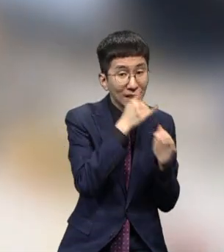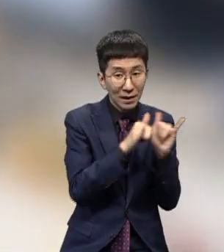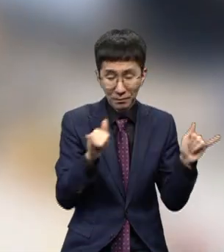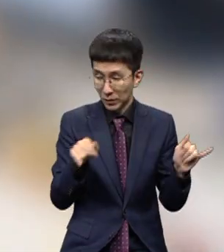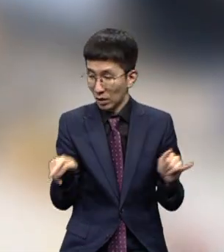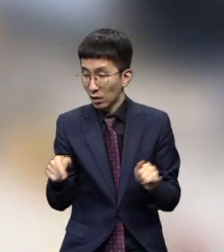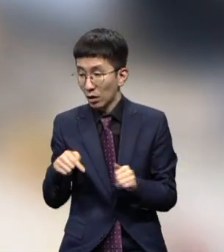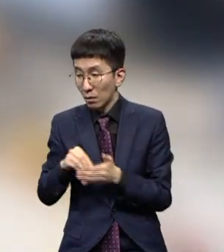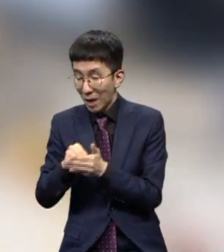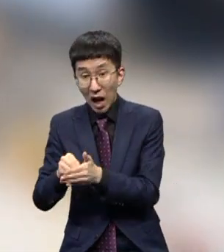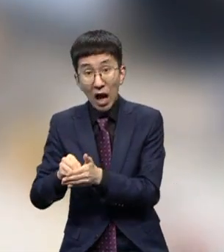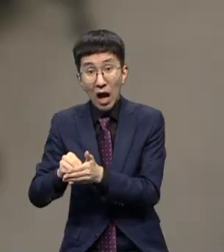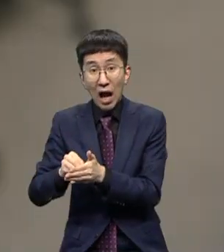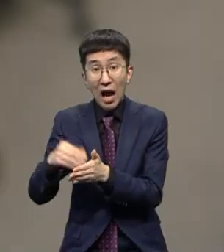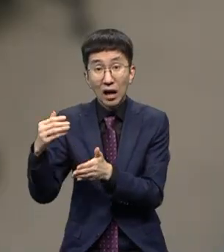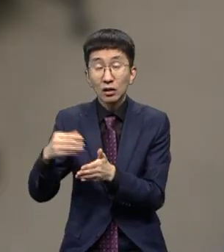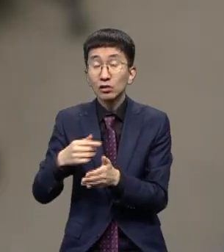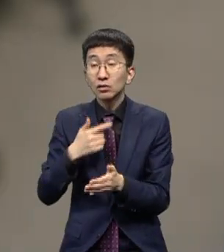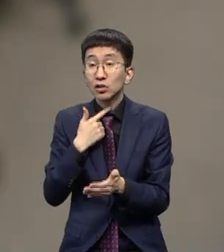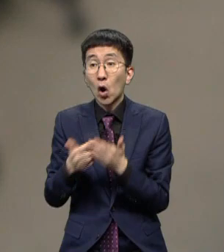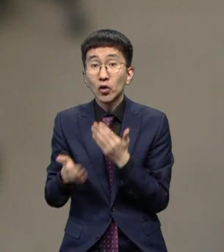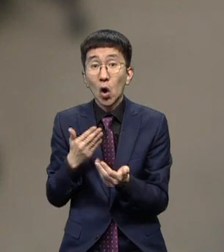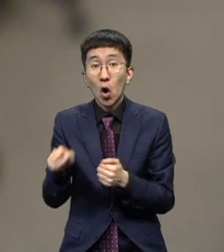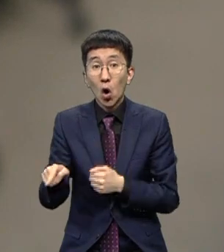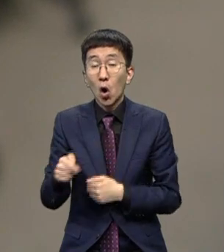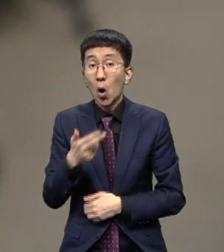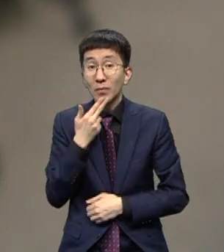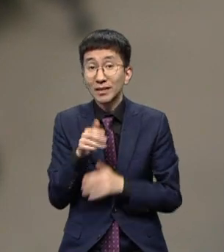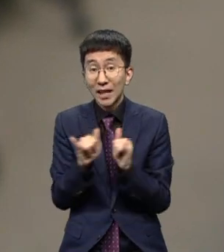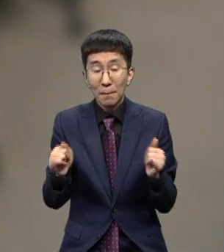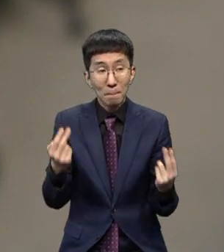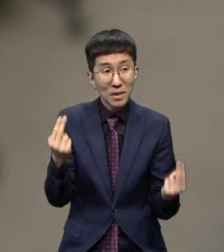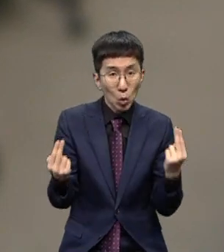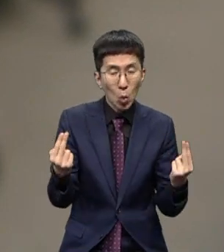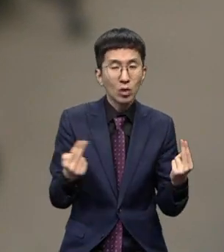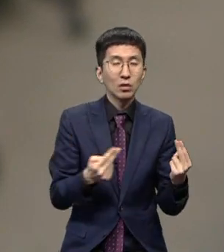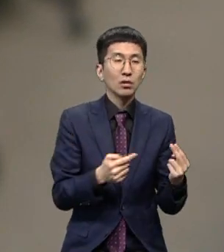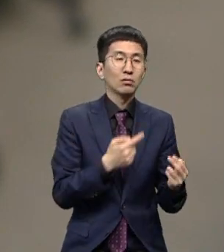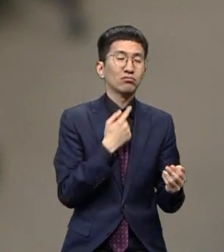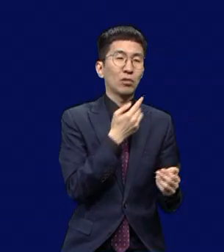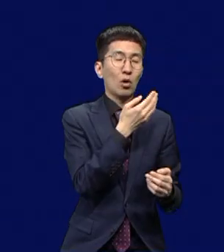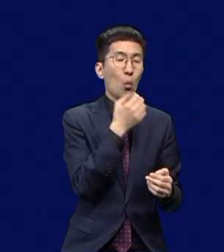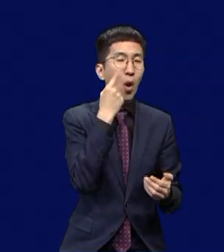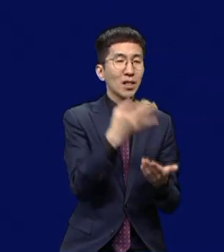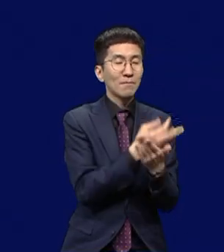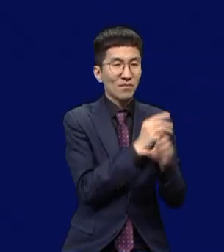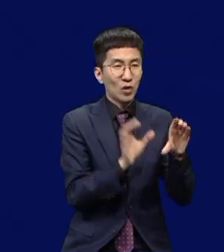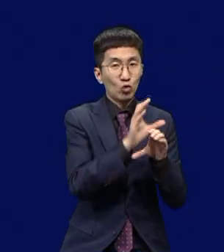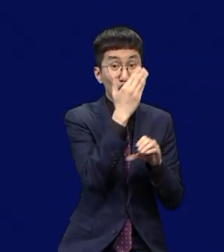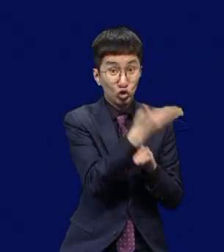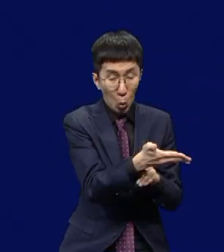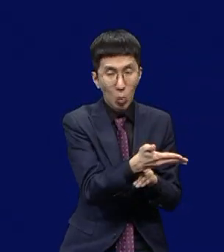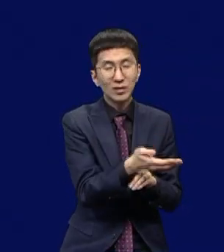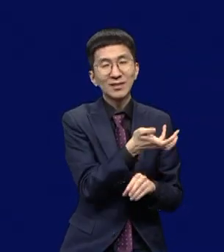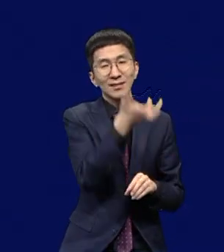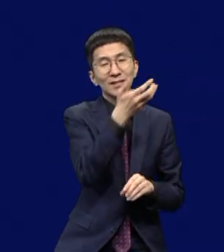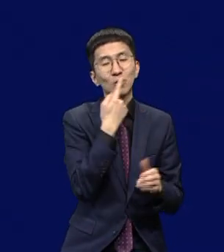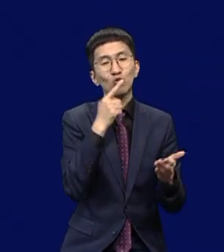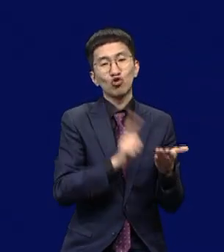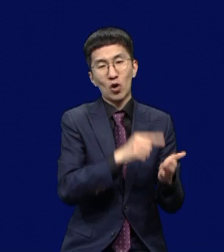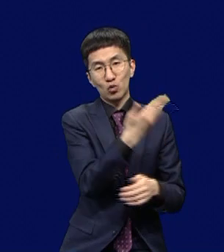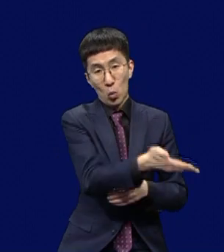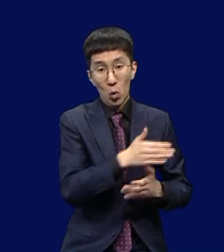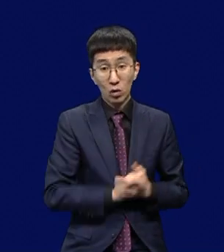많고 승진도 빨랐던 겁니다. 기획재정부가 이런 관행에 제동을 걸었습니다. 호봉으로 인정해